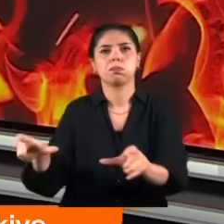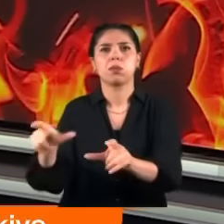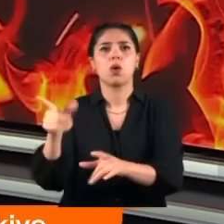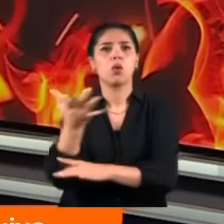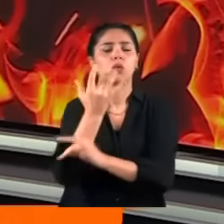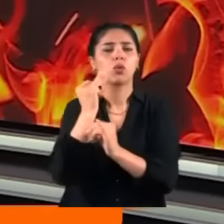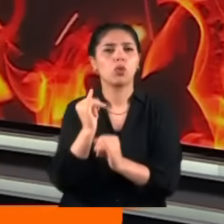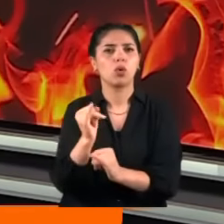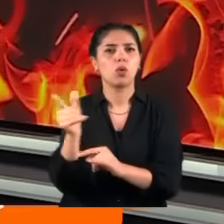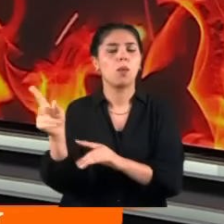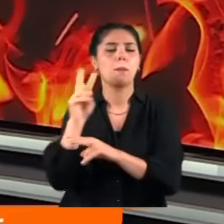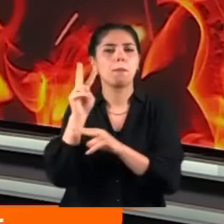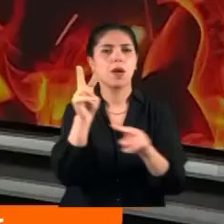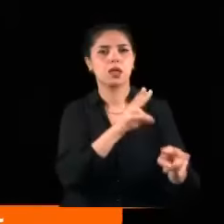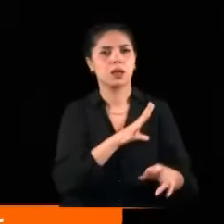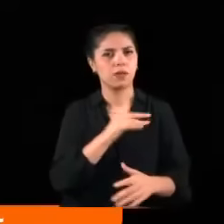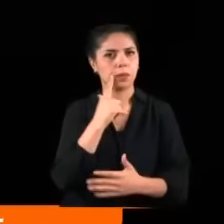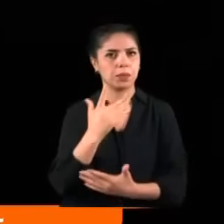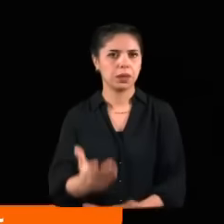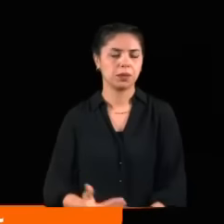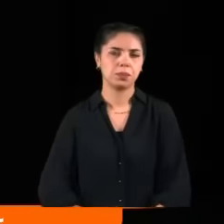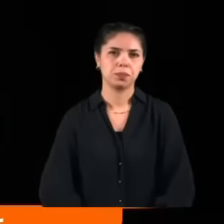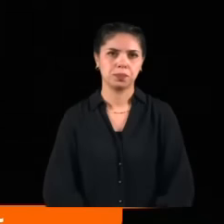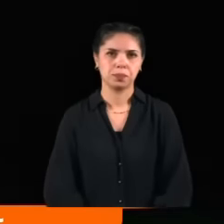görüntüler yaşandı.